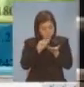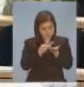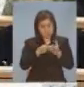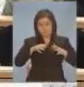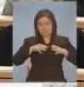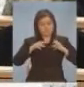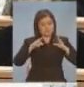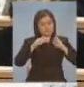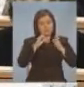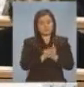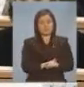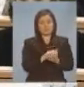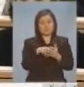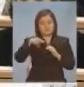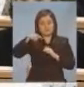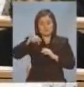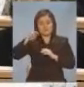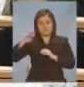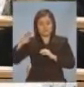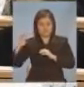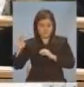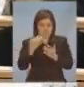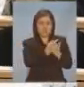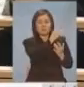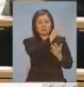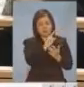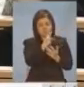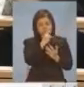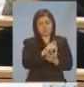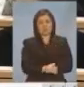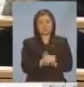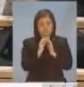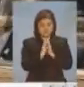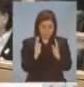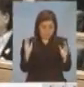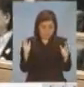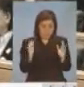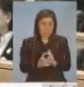ติที่เขาเรียกกันว่าพระราชบัญญัติเลดี้กูกู้ฉบับนี้ได้ค่ะท่านประธานคะขอบพระคุณค่ะ